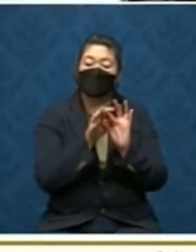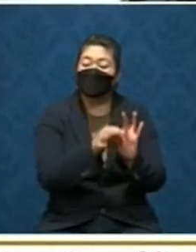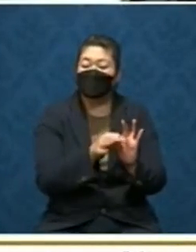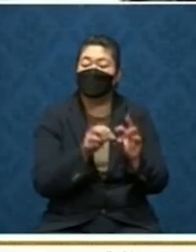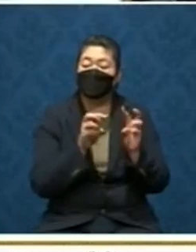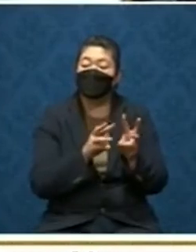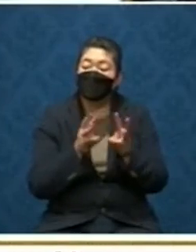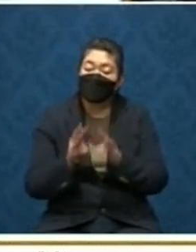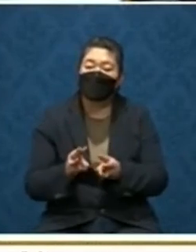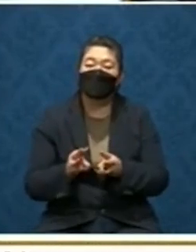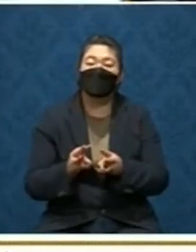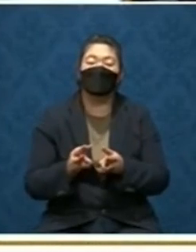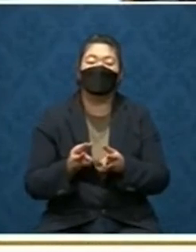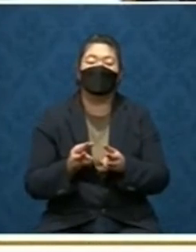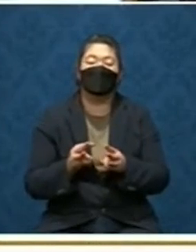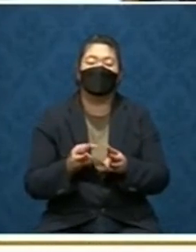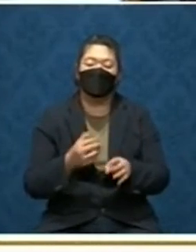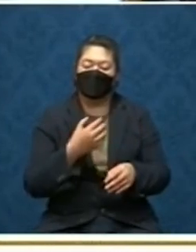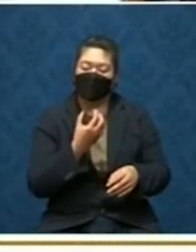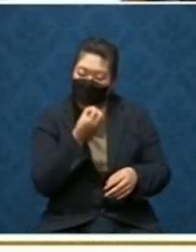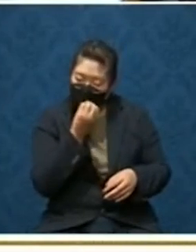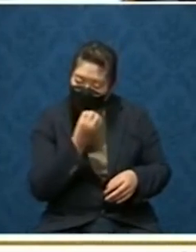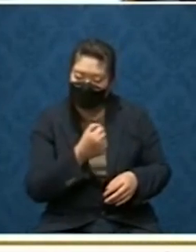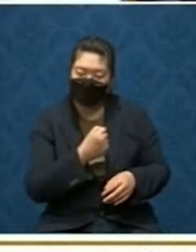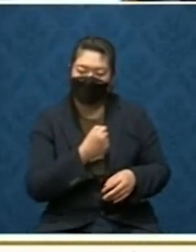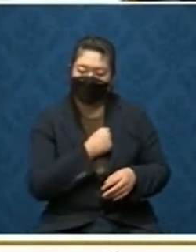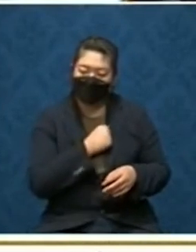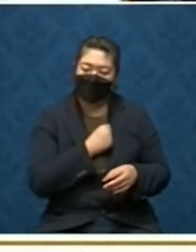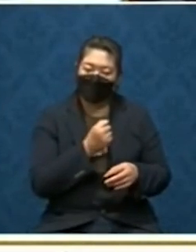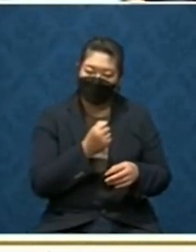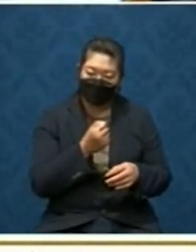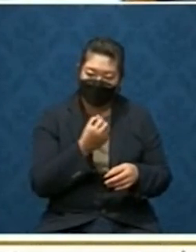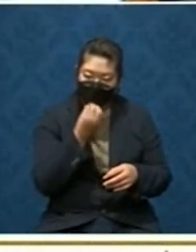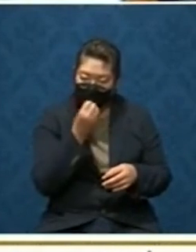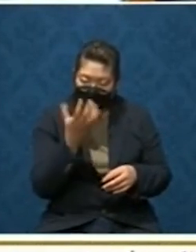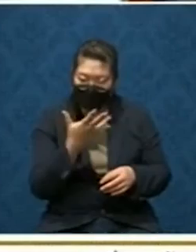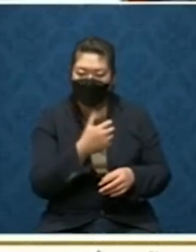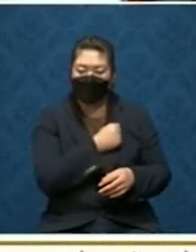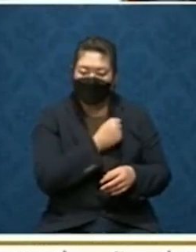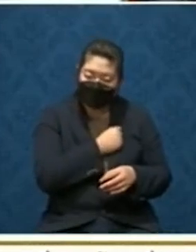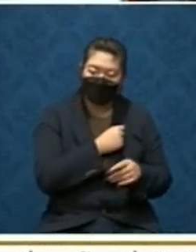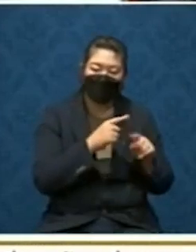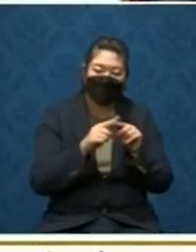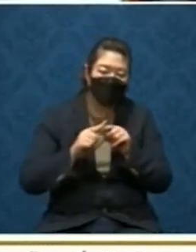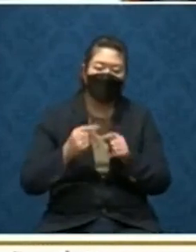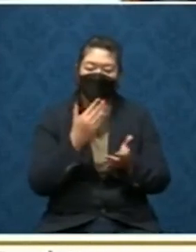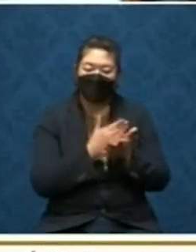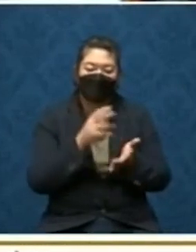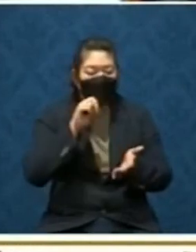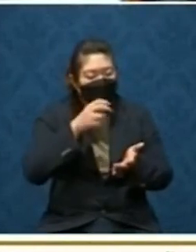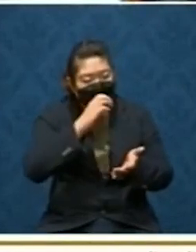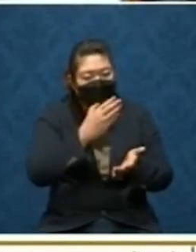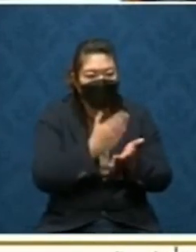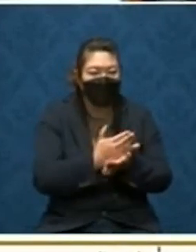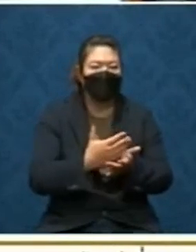างการต่อสู้ของน้องทั้งสองแต่ดิฉันเคารพในการตัดสินใจและขอใช้หัวใจค